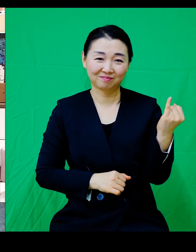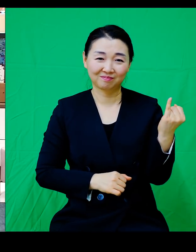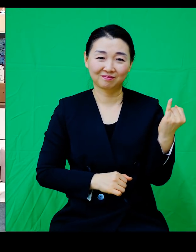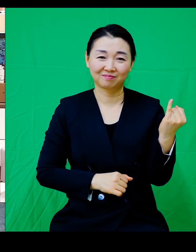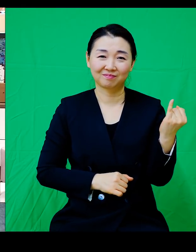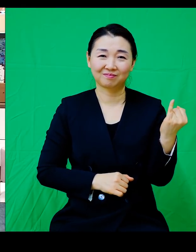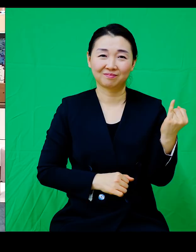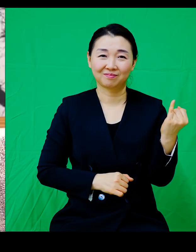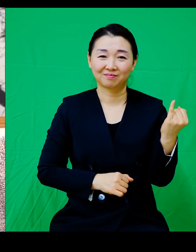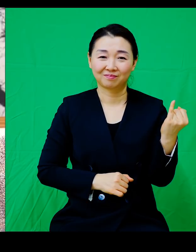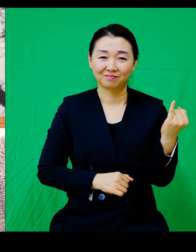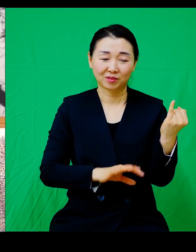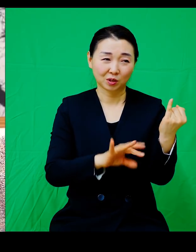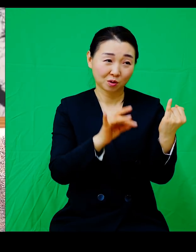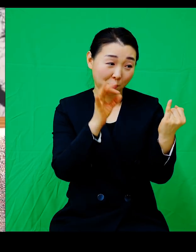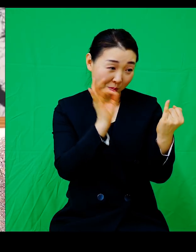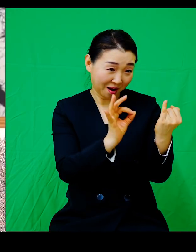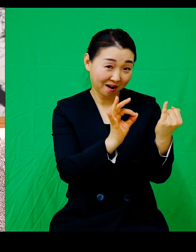작가님의